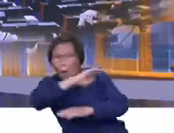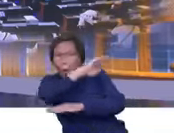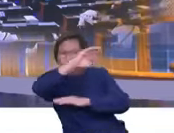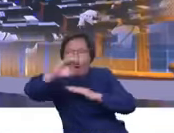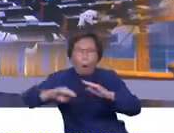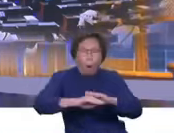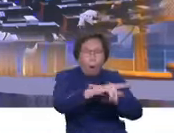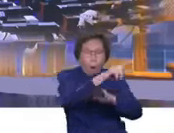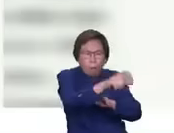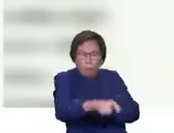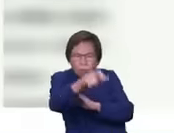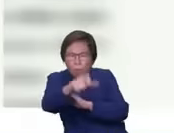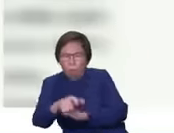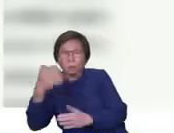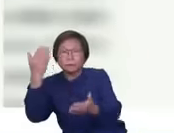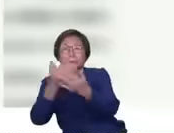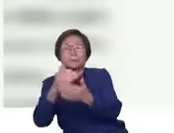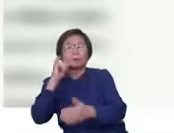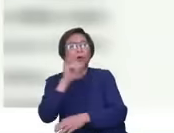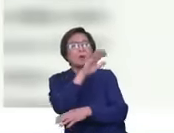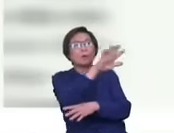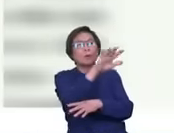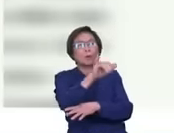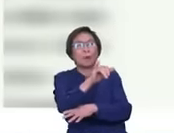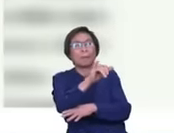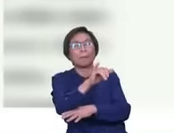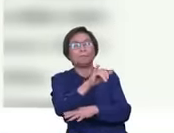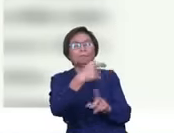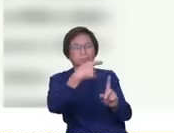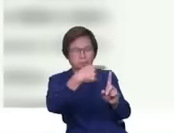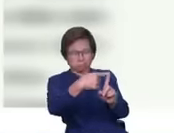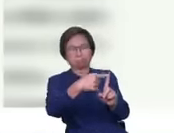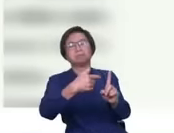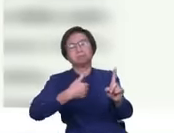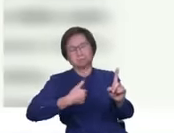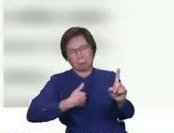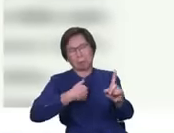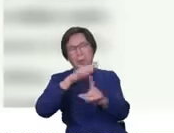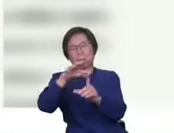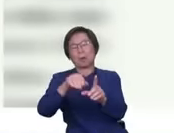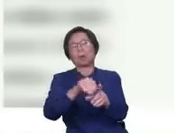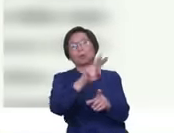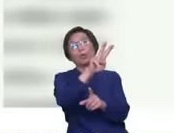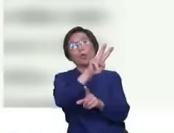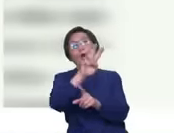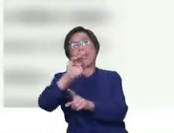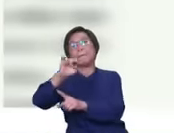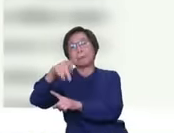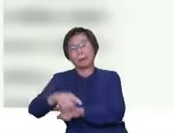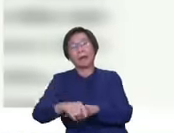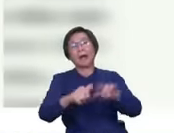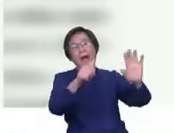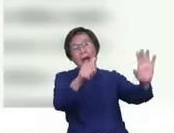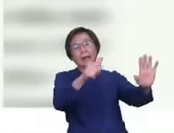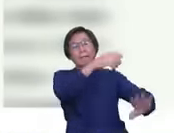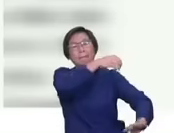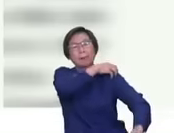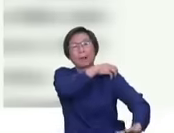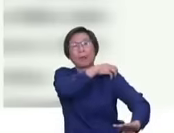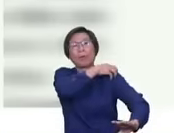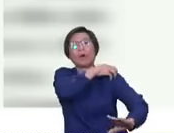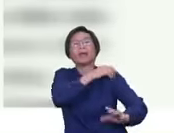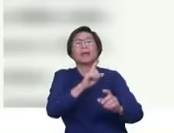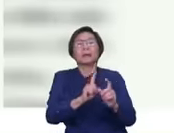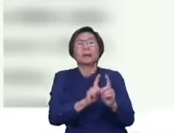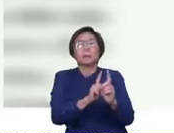individu sehingga semalam 56 kiss positif dikesan melibatkan dua ahli parlimen Enam pegawai pengiring